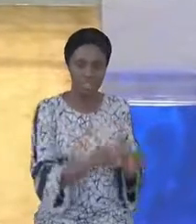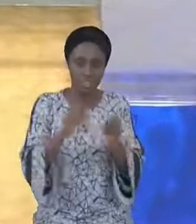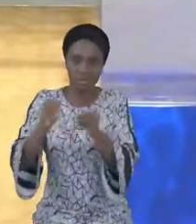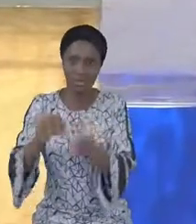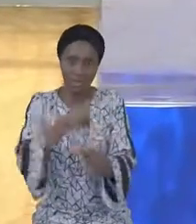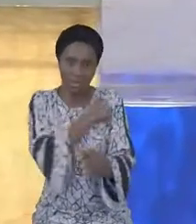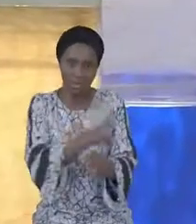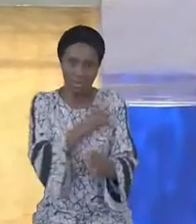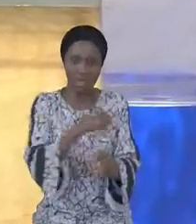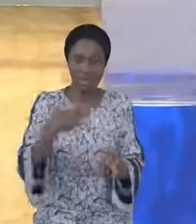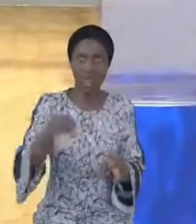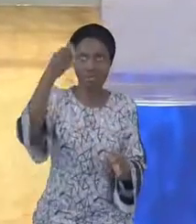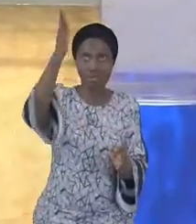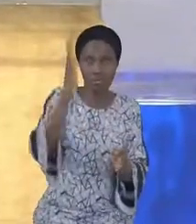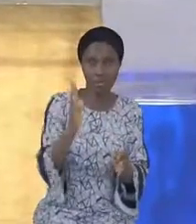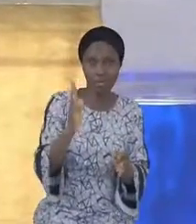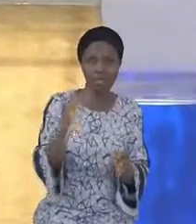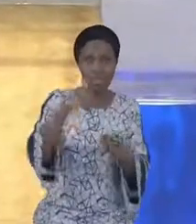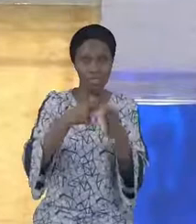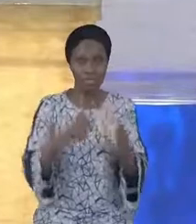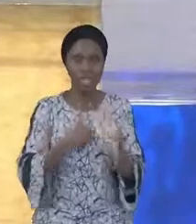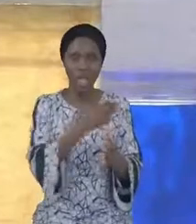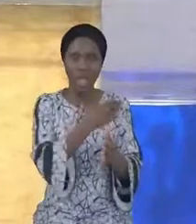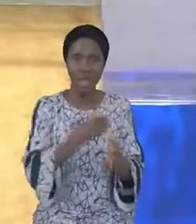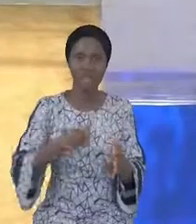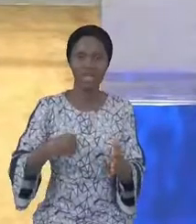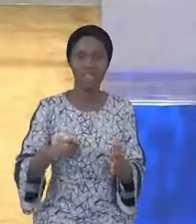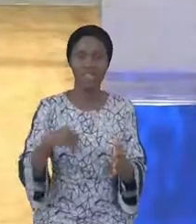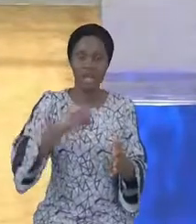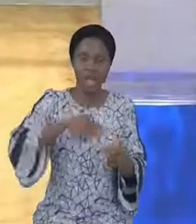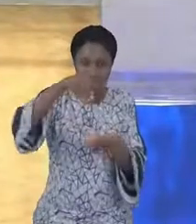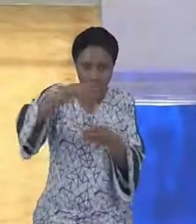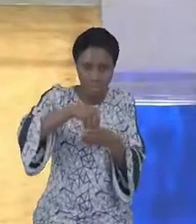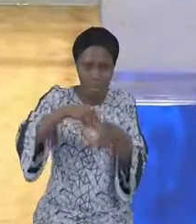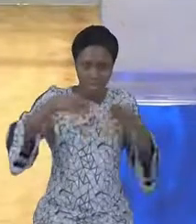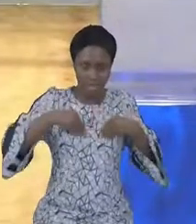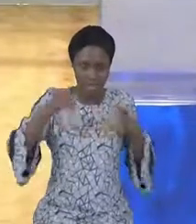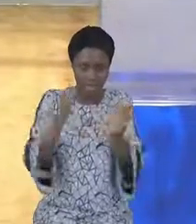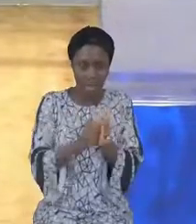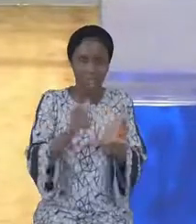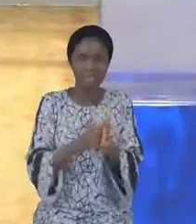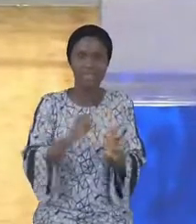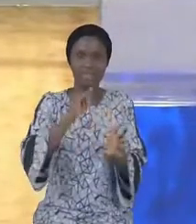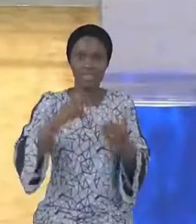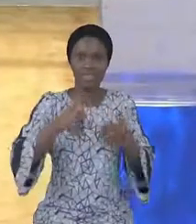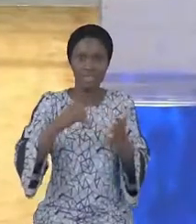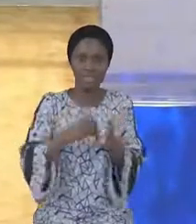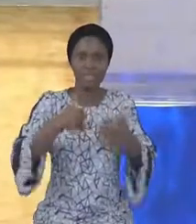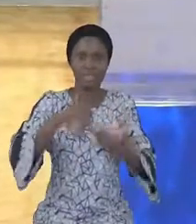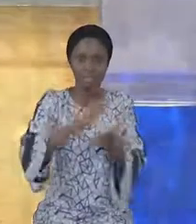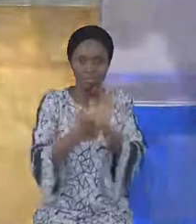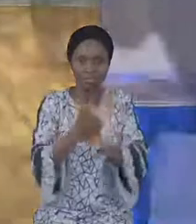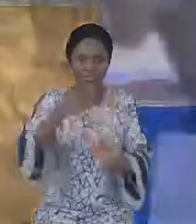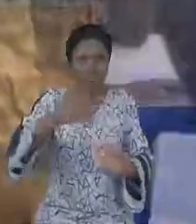les attributs transférables de Dieu. Et je m'approprie cela. C'est pour moi. Je